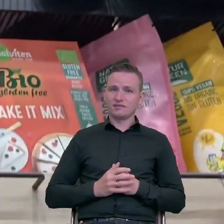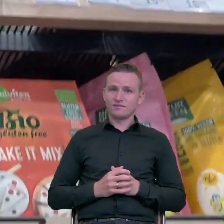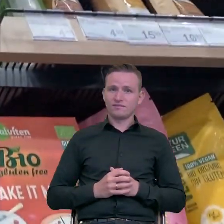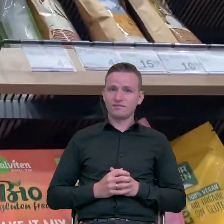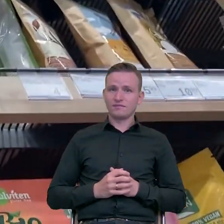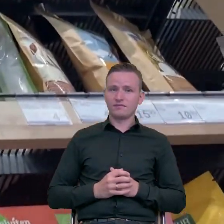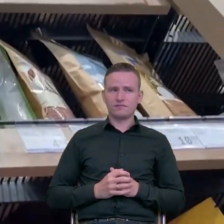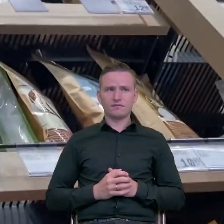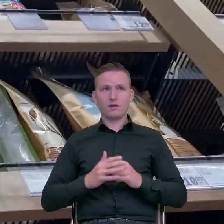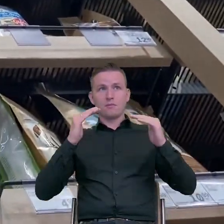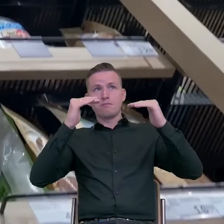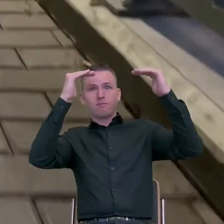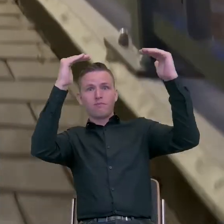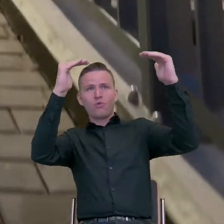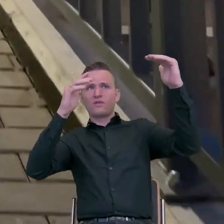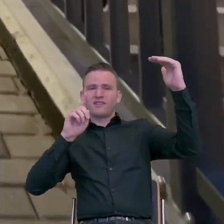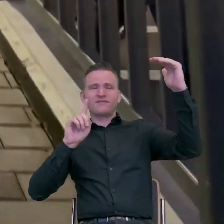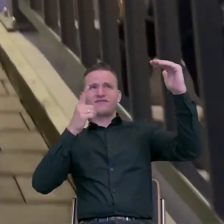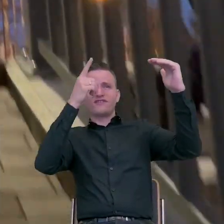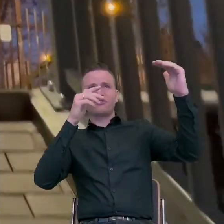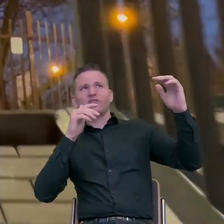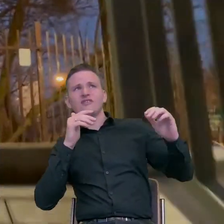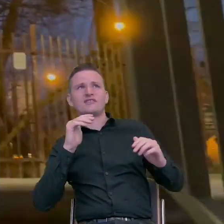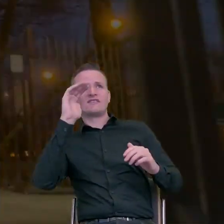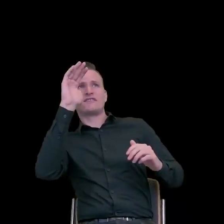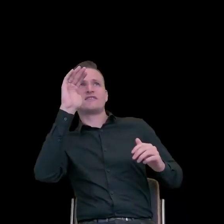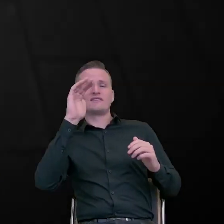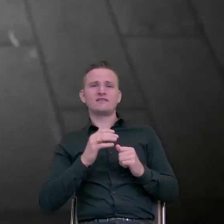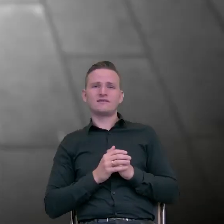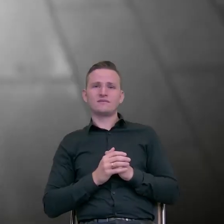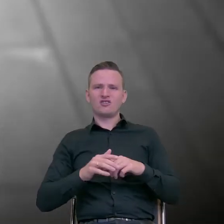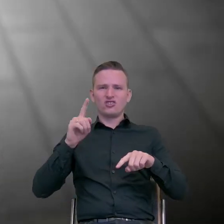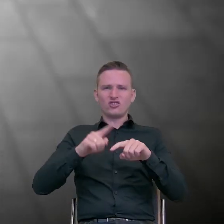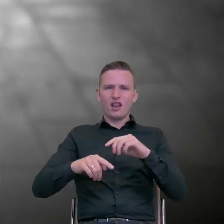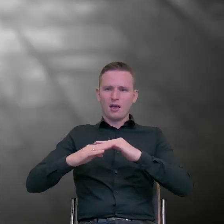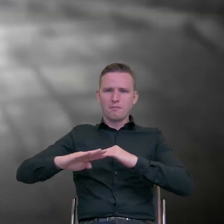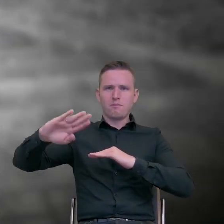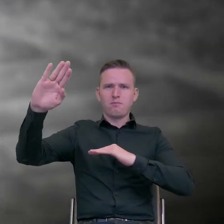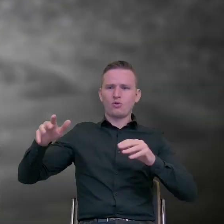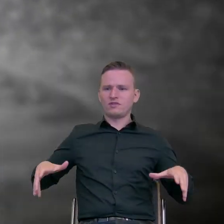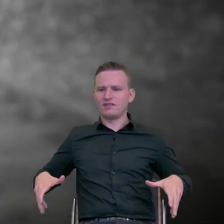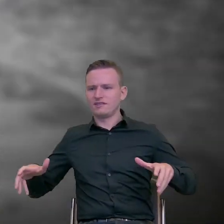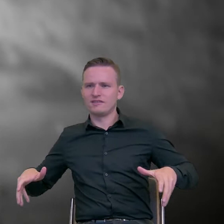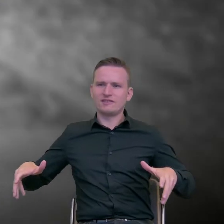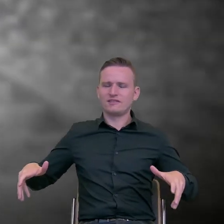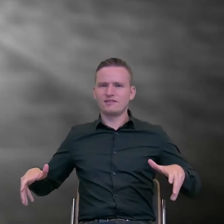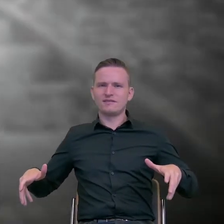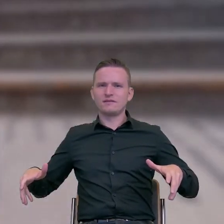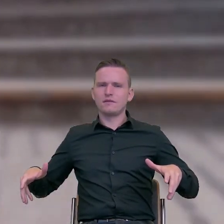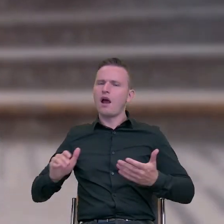Wysokie półki. Źle zaplanowane podjazdy. A co, gdybyś miał problemy ze